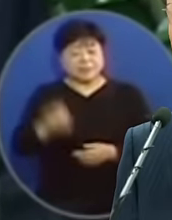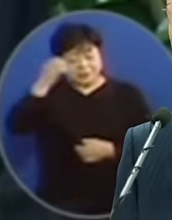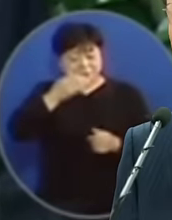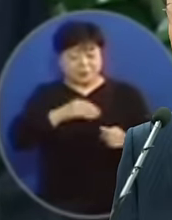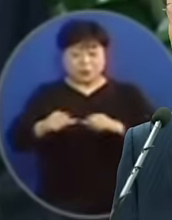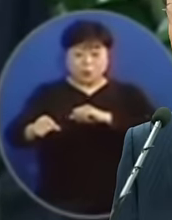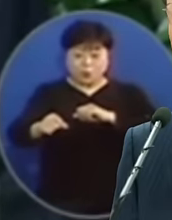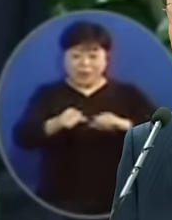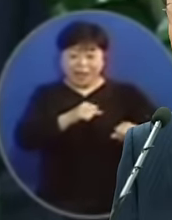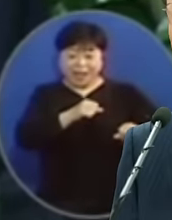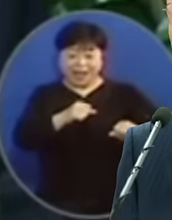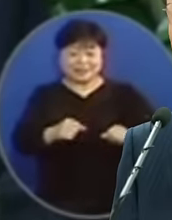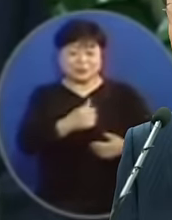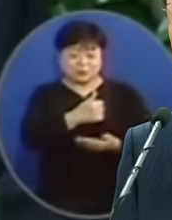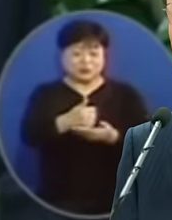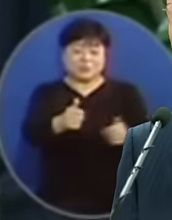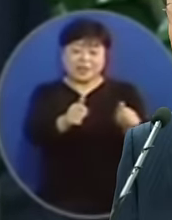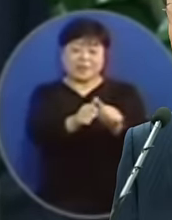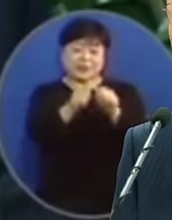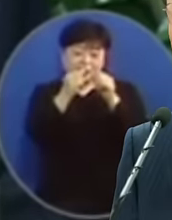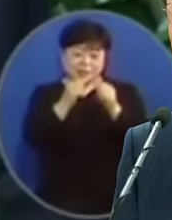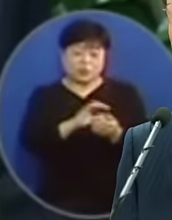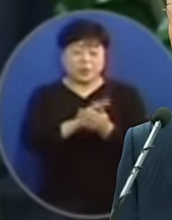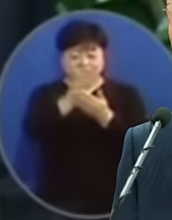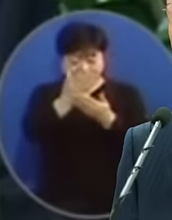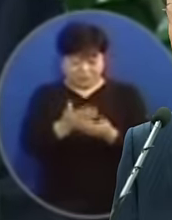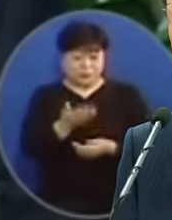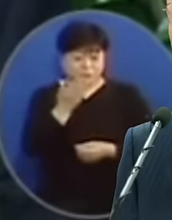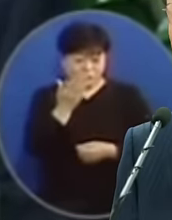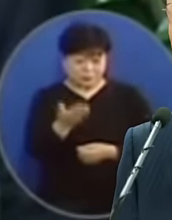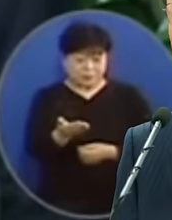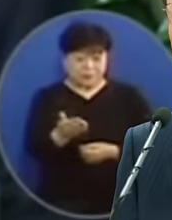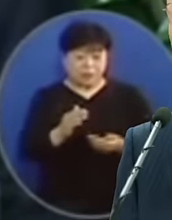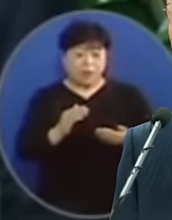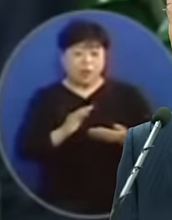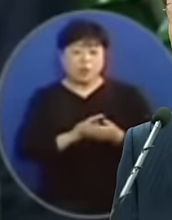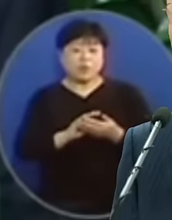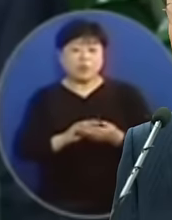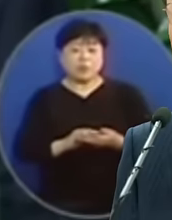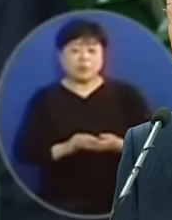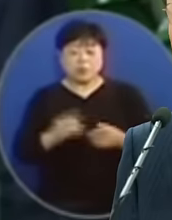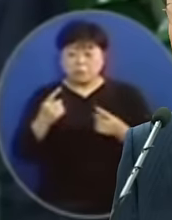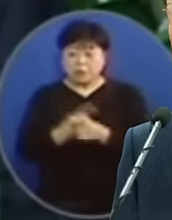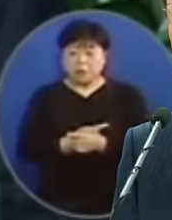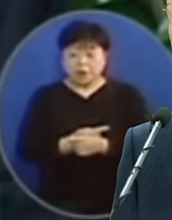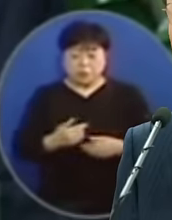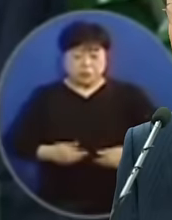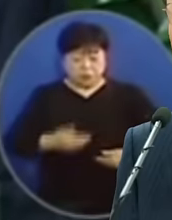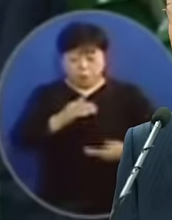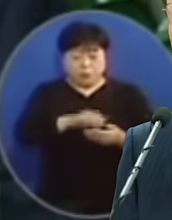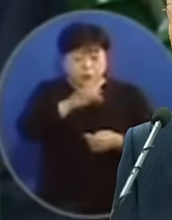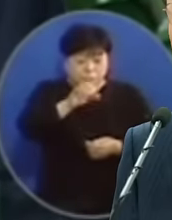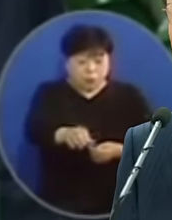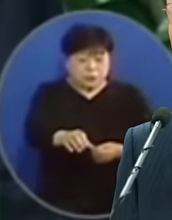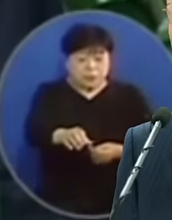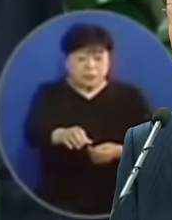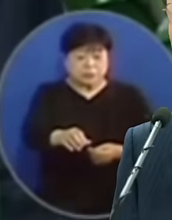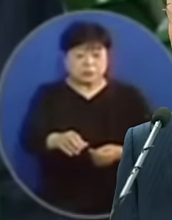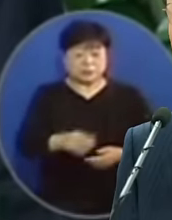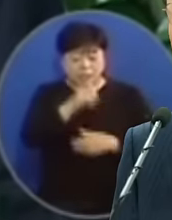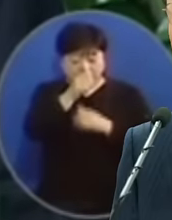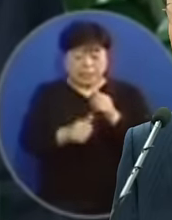성령이 운행하시고 주님이 계셔서 우리를 변화시키는 것입니다. 변화시킬 필요가 없는 곳에는 변화시키는 역사에 있는